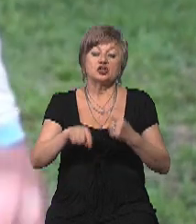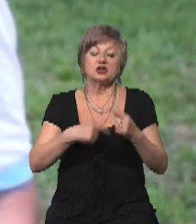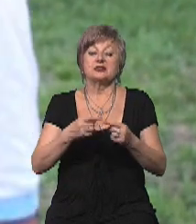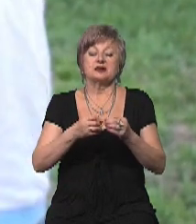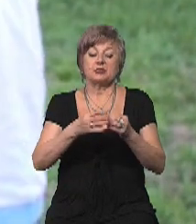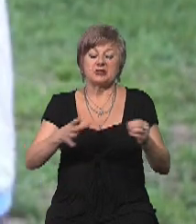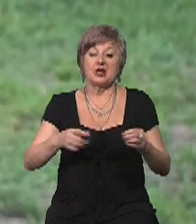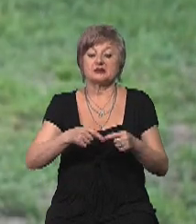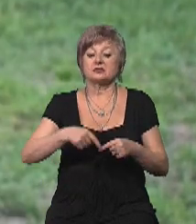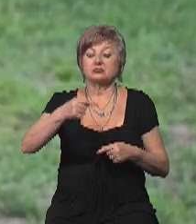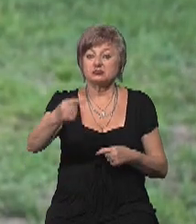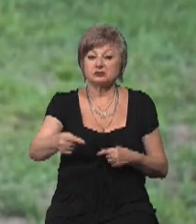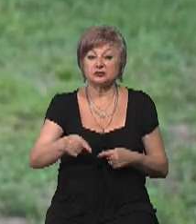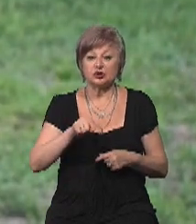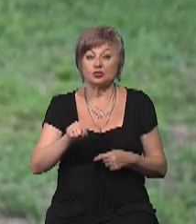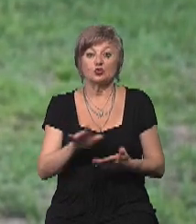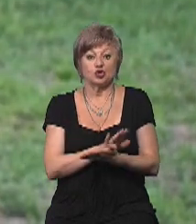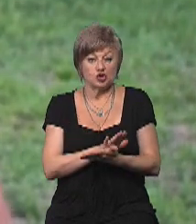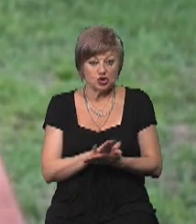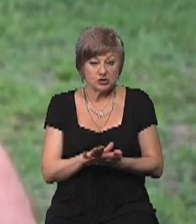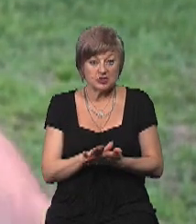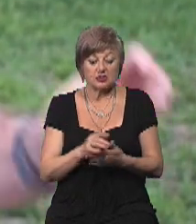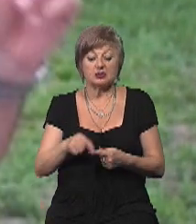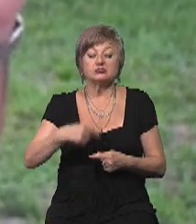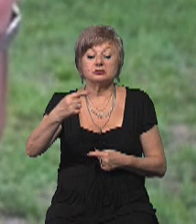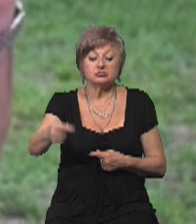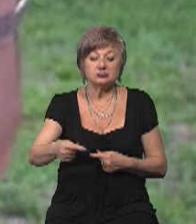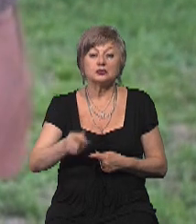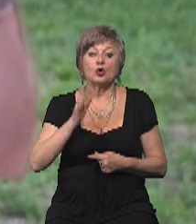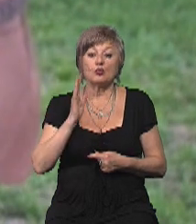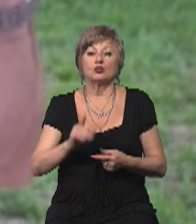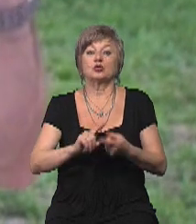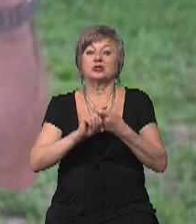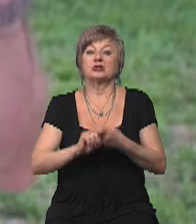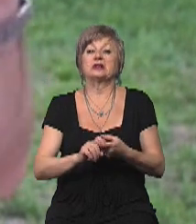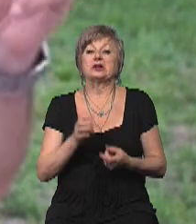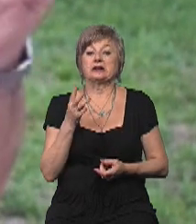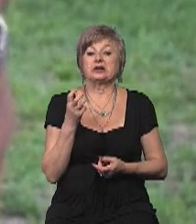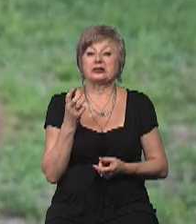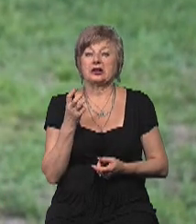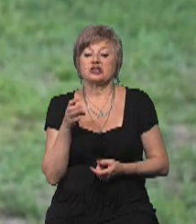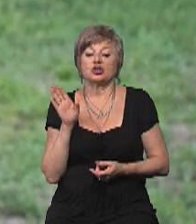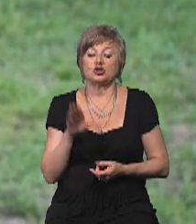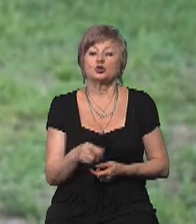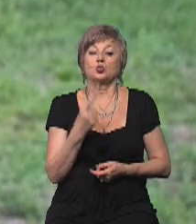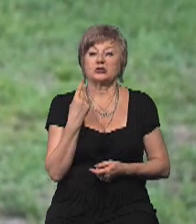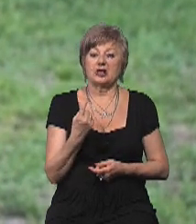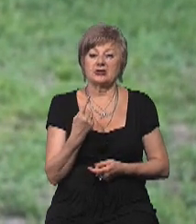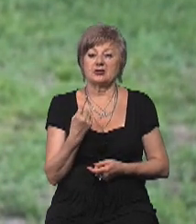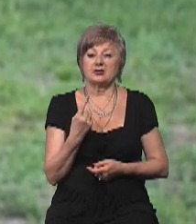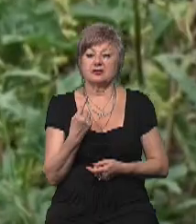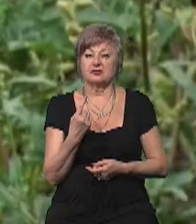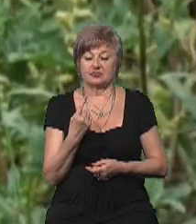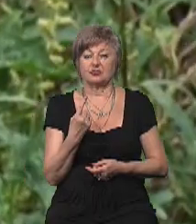кілометрів, якщо тут 6 тисяч, через 15 кілометрів буде концентрація вже 300 штук на один